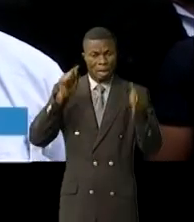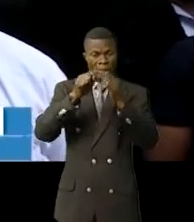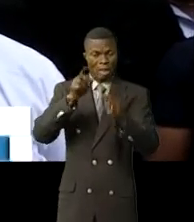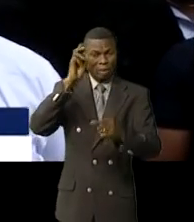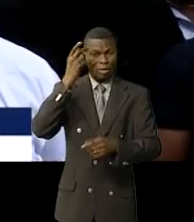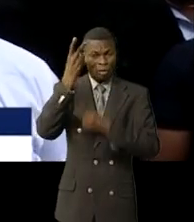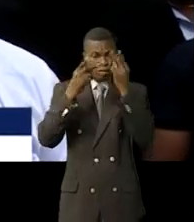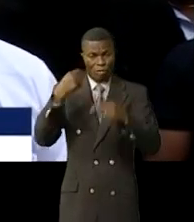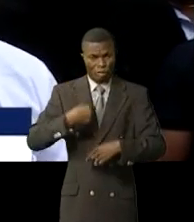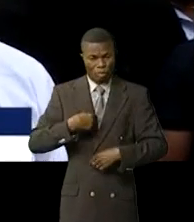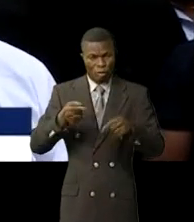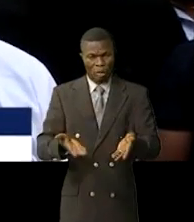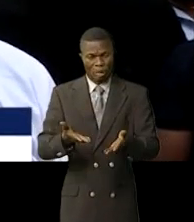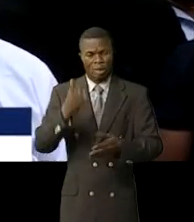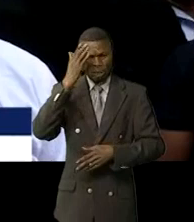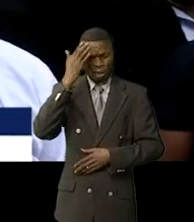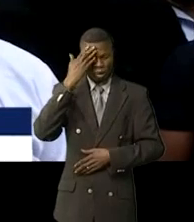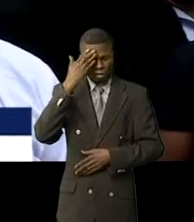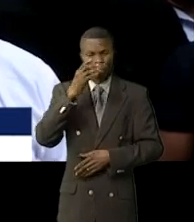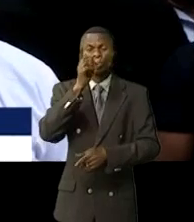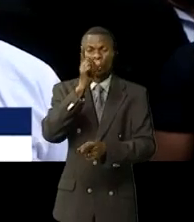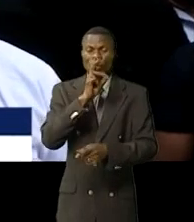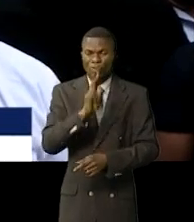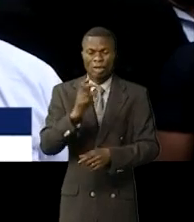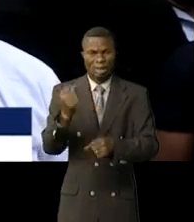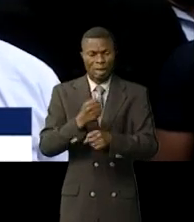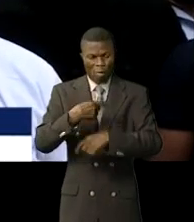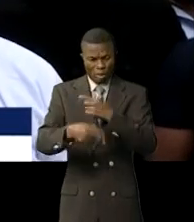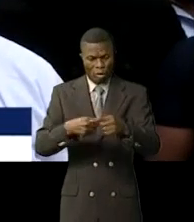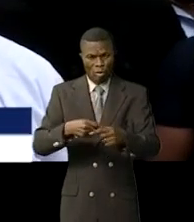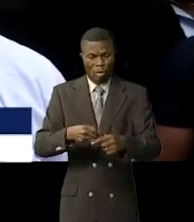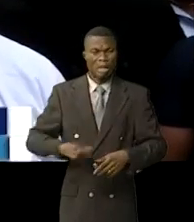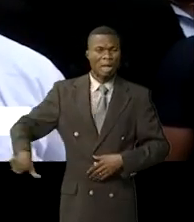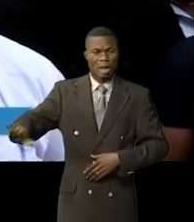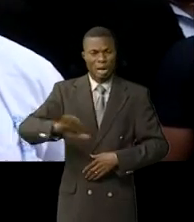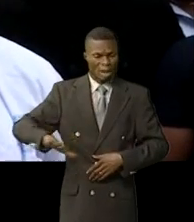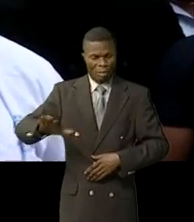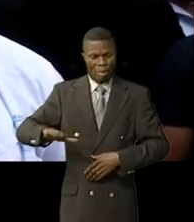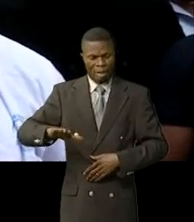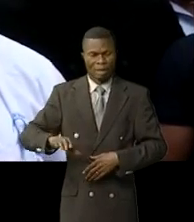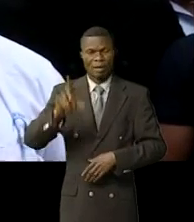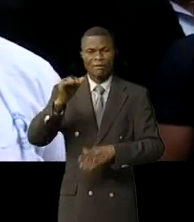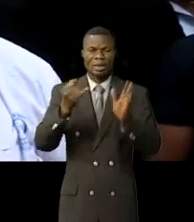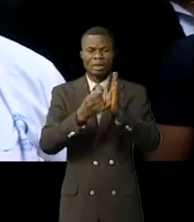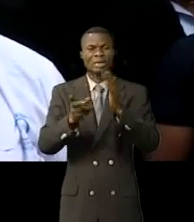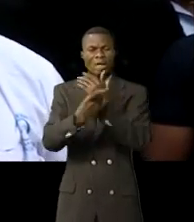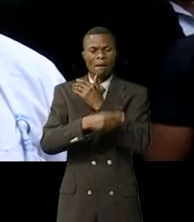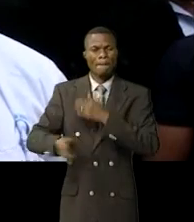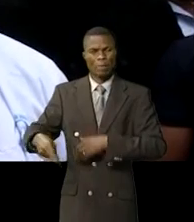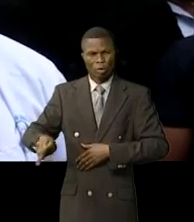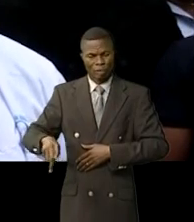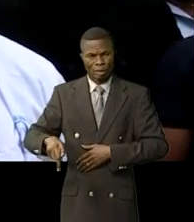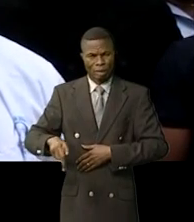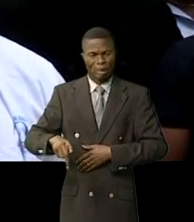descente, c'est pour nous rendre compte de l'effectivité des travaux lancés sur toute l'étendue de la République démocratique du Congo, c'est-à-dire